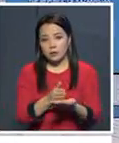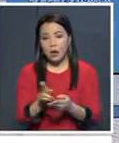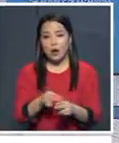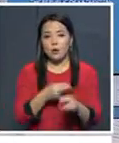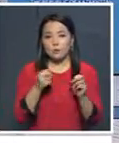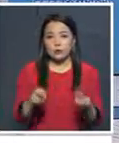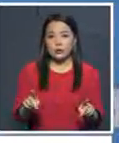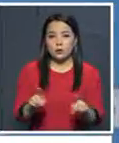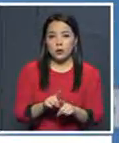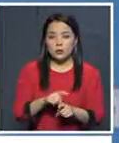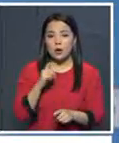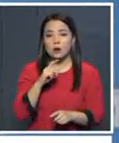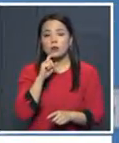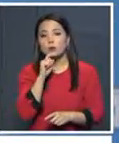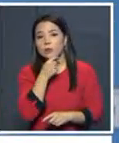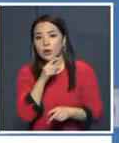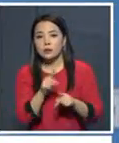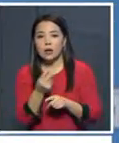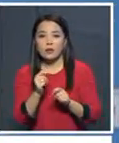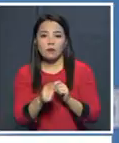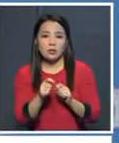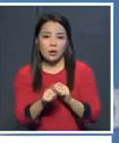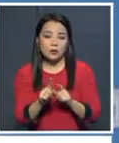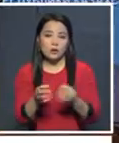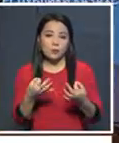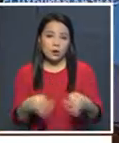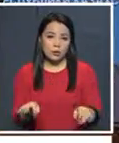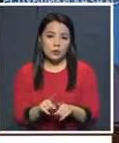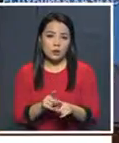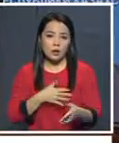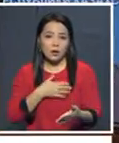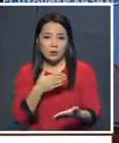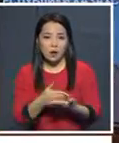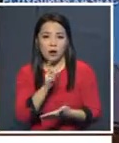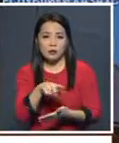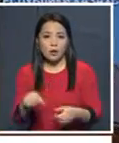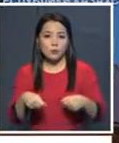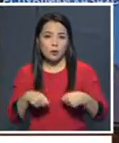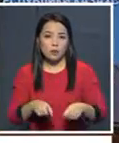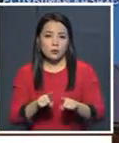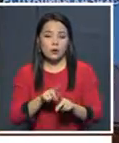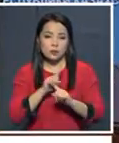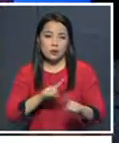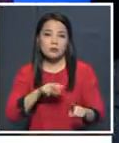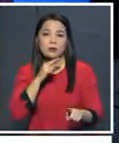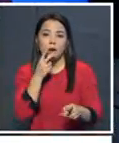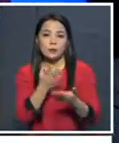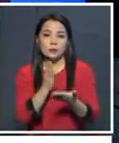кейінгісі экономика мен инвестиция, соңғысы демократияны ілгерілету және адам құқықтары тақырыбына ерекше мән беріліп